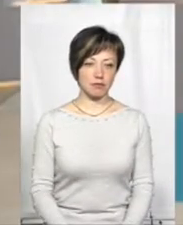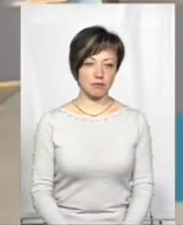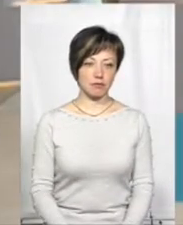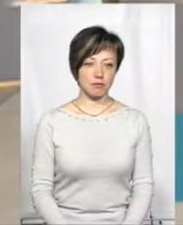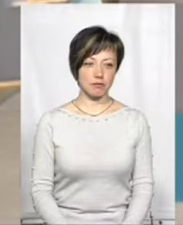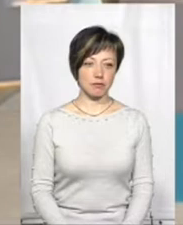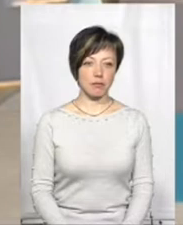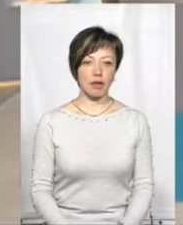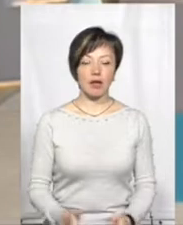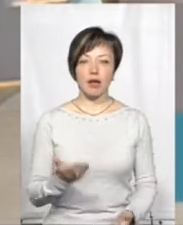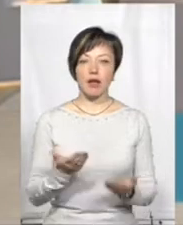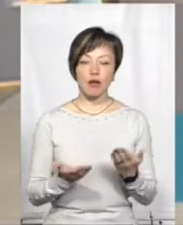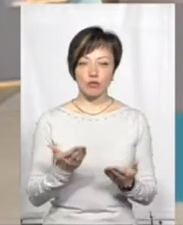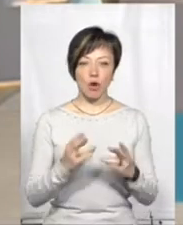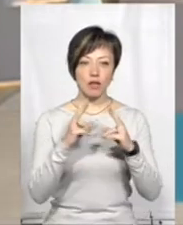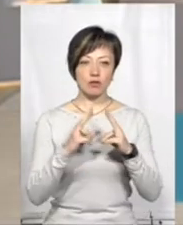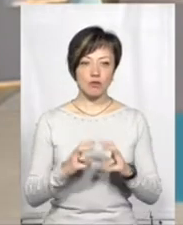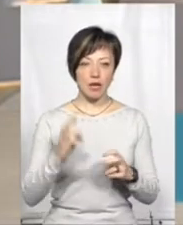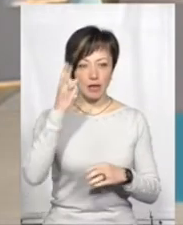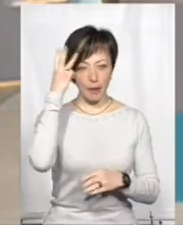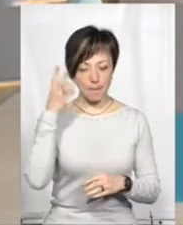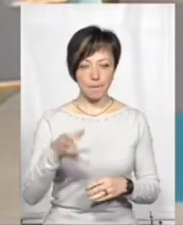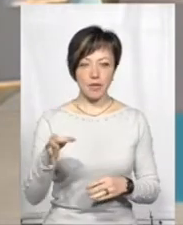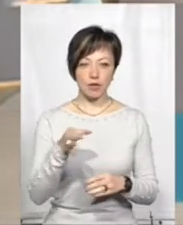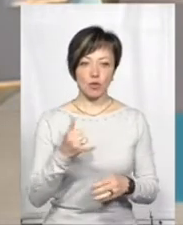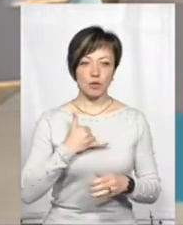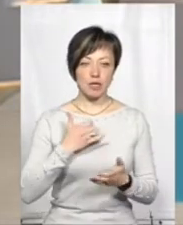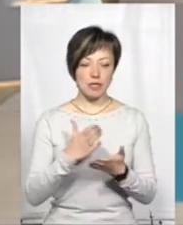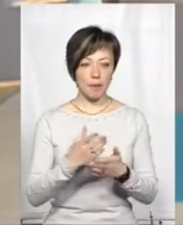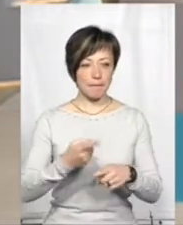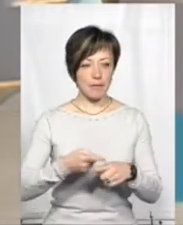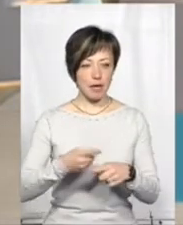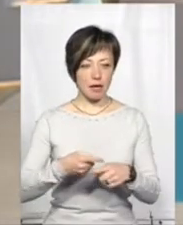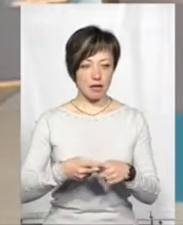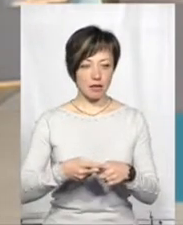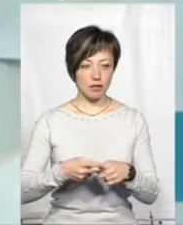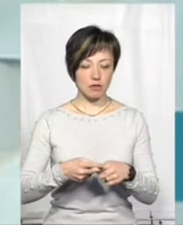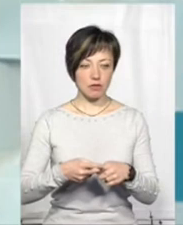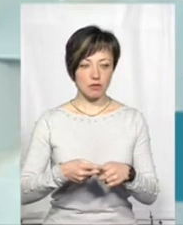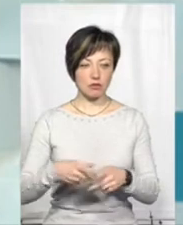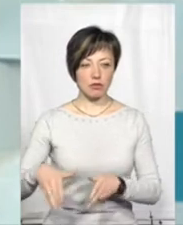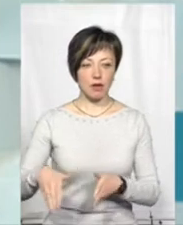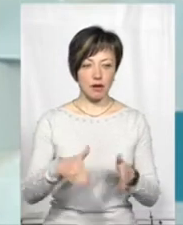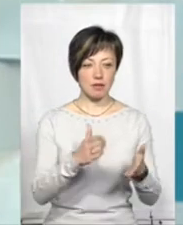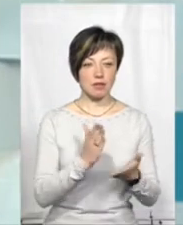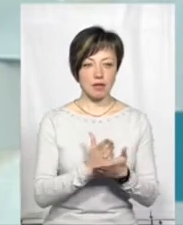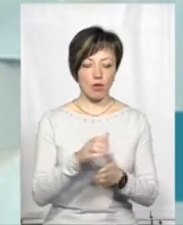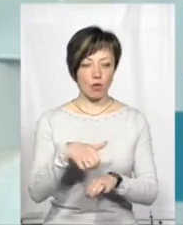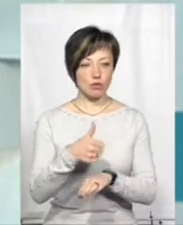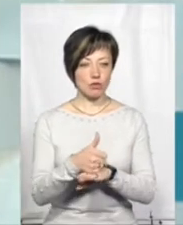Якщо аналізувати саме власне Хмельниччину, то ми бачимо, що у нас є перетин шляхів, тобто там це є траси,